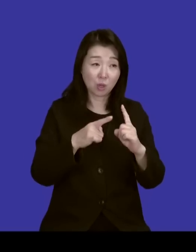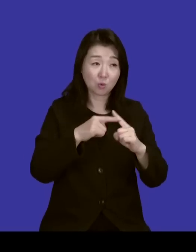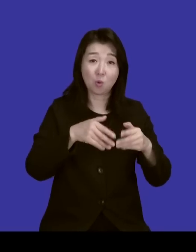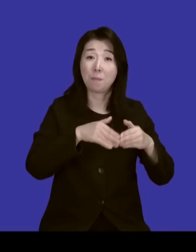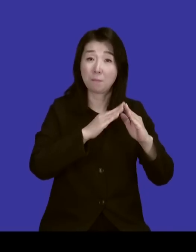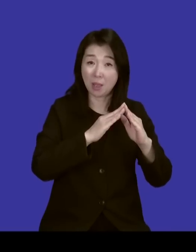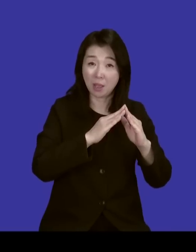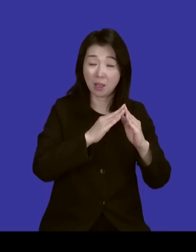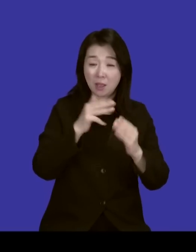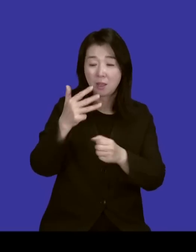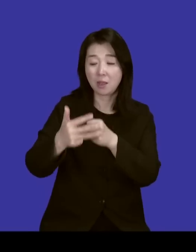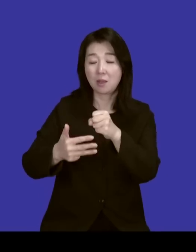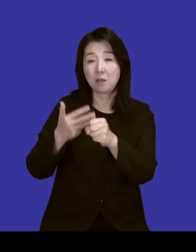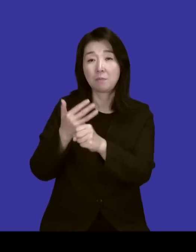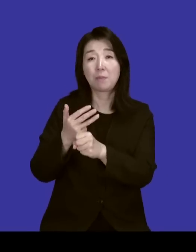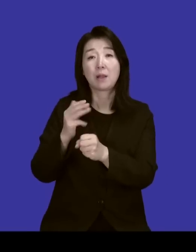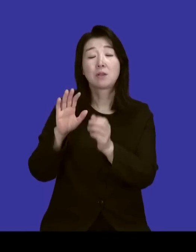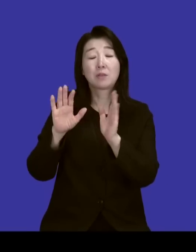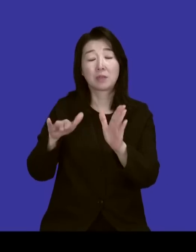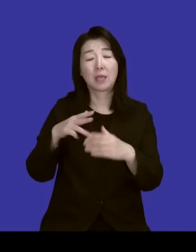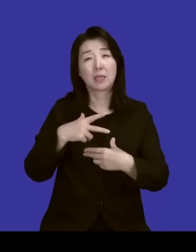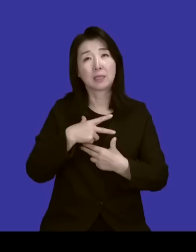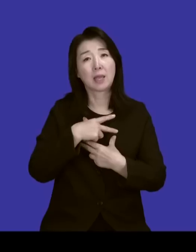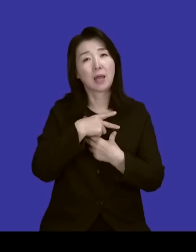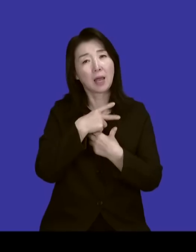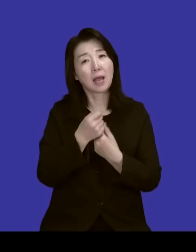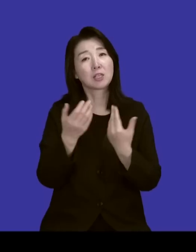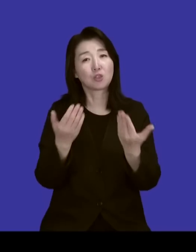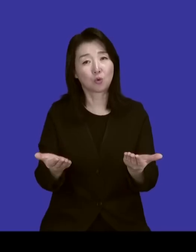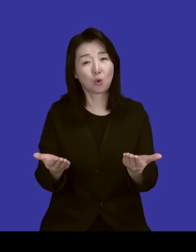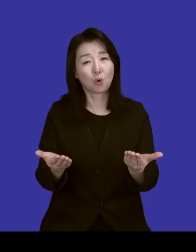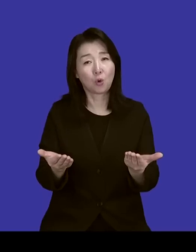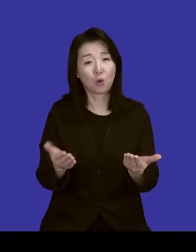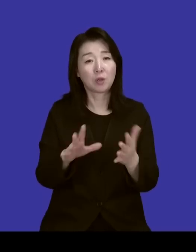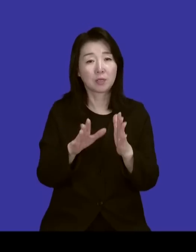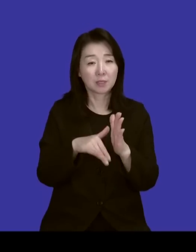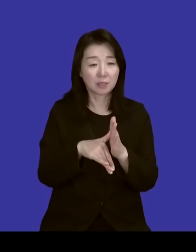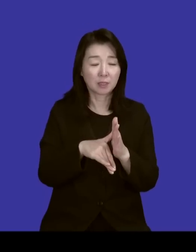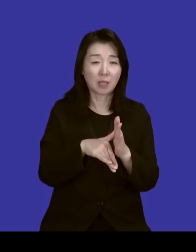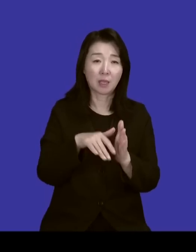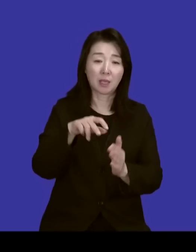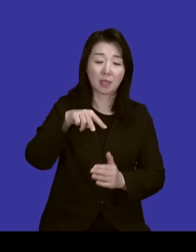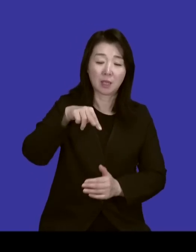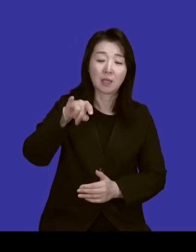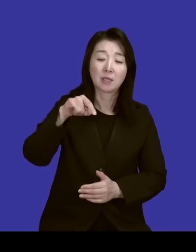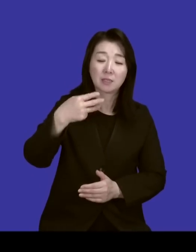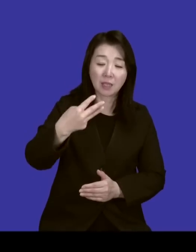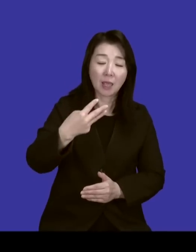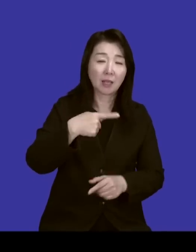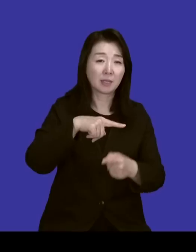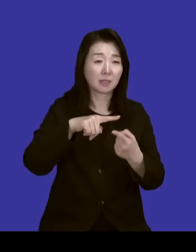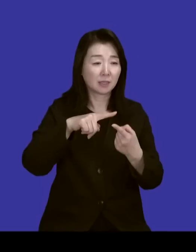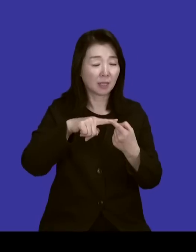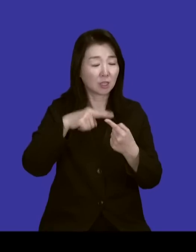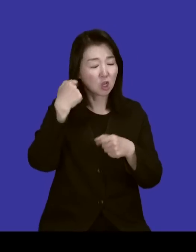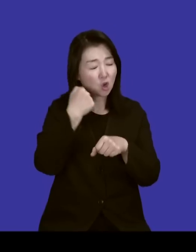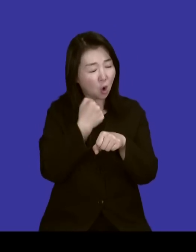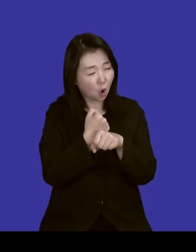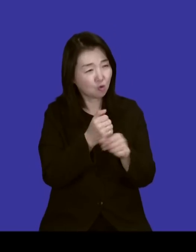예. 8년째 제가 안식년을 좀 하면서 예. 그 셀에 대해서 좀 더 연구를 하고 정리를 해갖고 예.